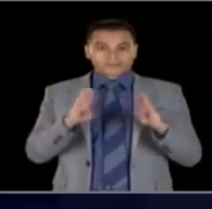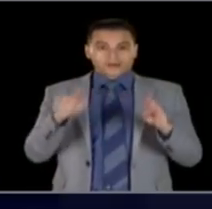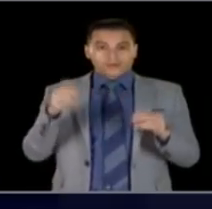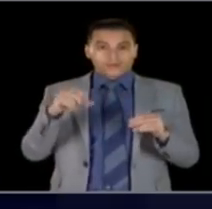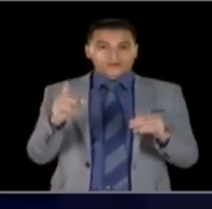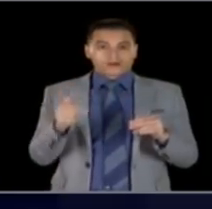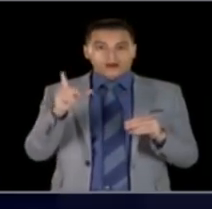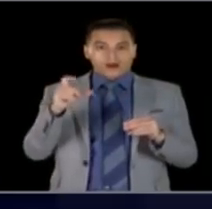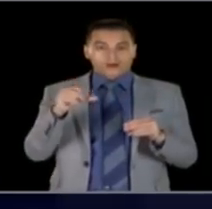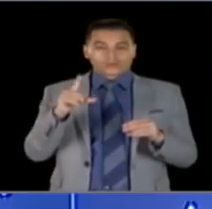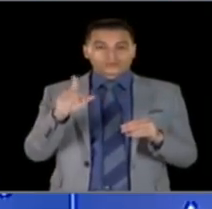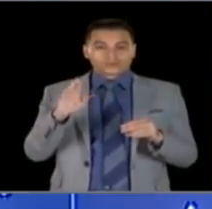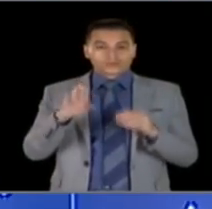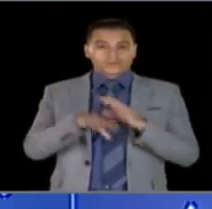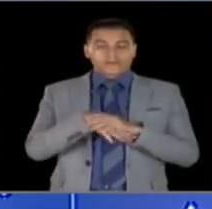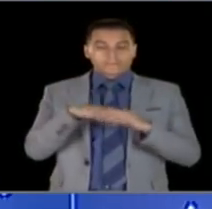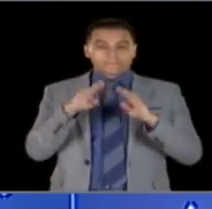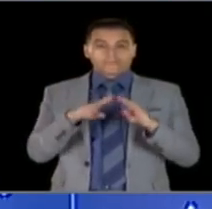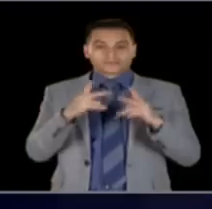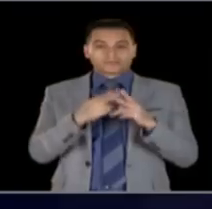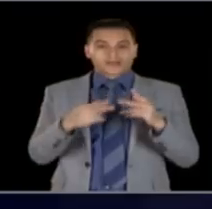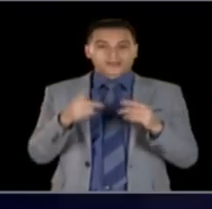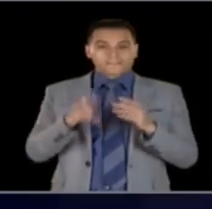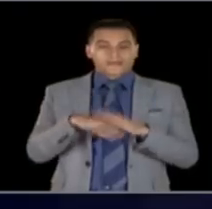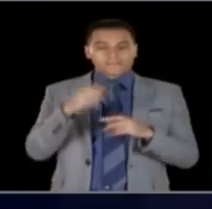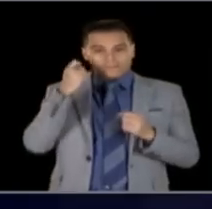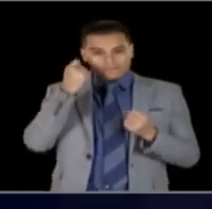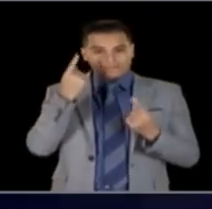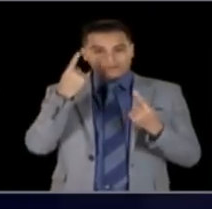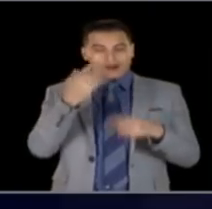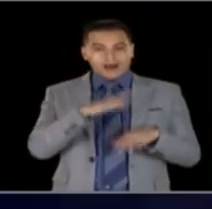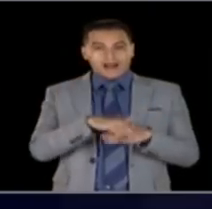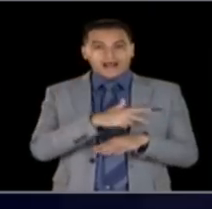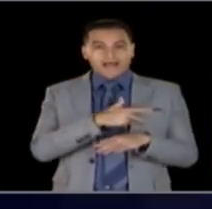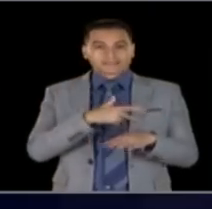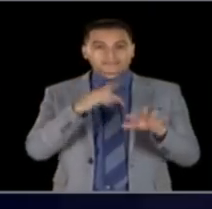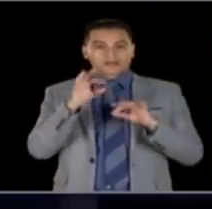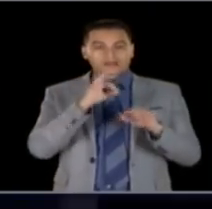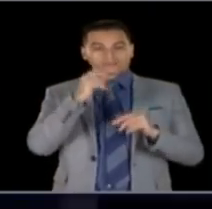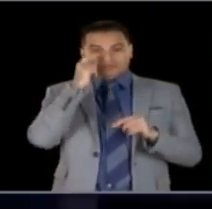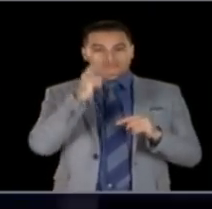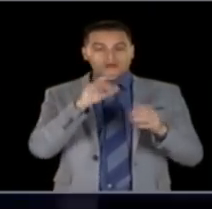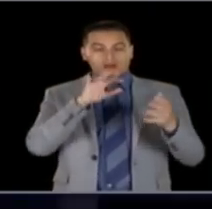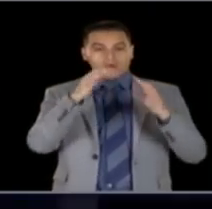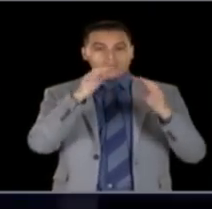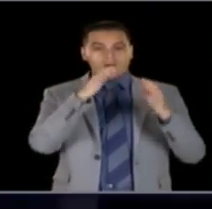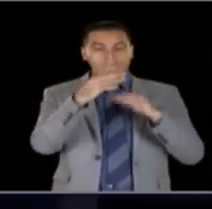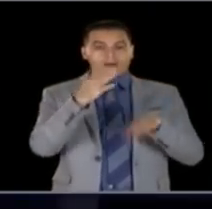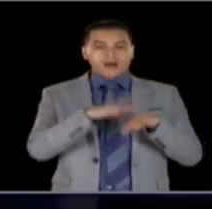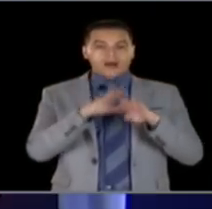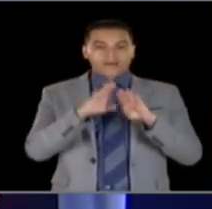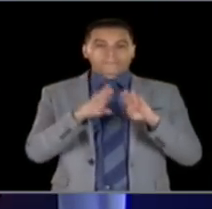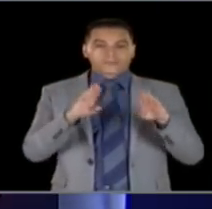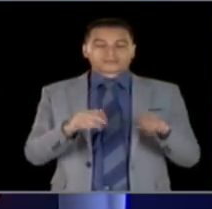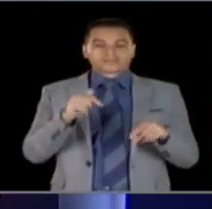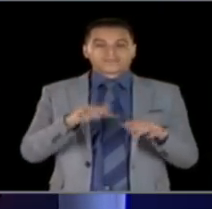هو مش بيعمل حاجات ونص، ولكن بيستوحوا اسماء شخصياته من